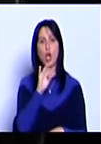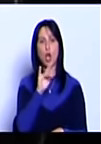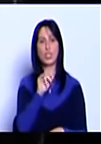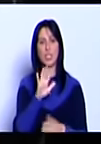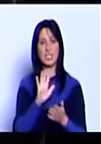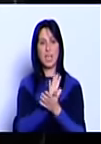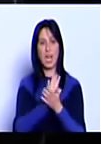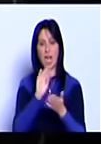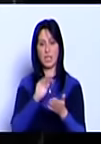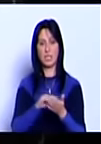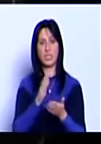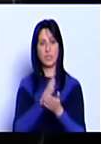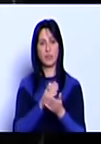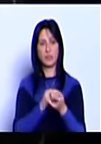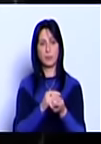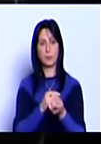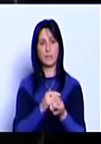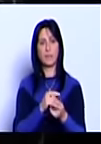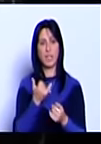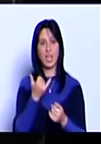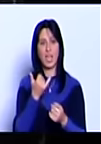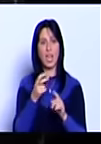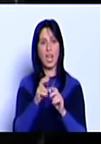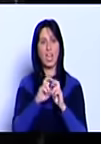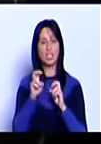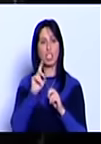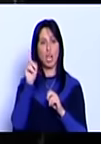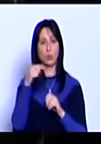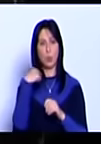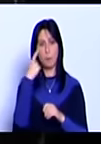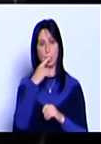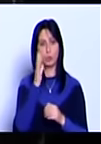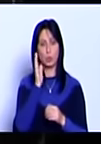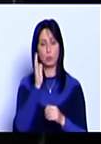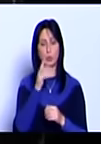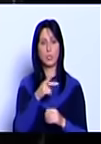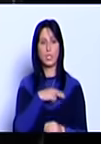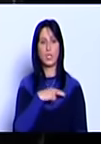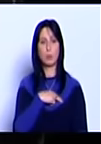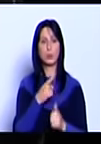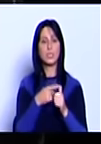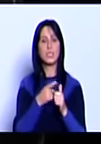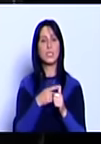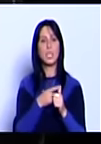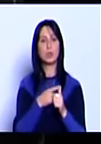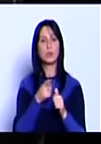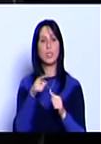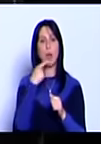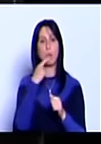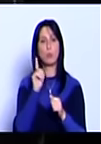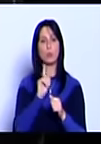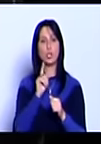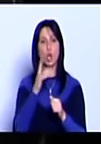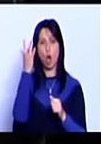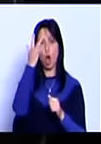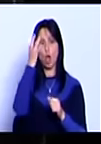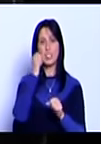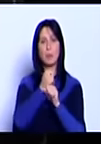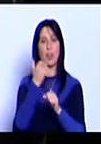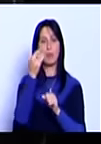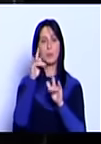გაზეთ რეზონანსში. ის ახლა ჭიათურაში იყრისკენ მაჟორიტარი დეპუტატის სტატუსით და ის ამბობს რომ ოცნების